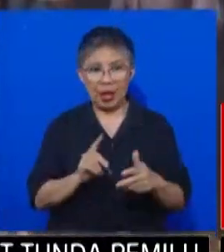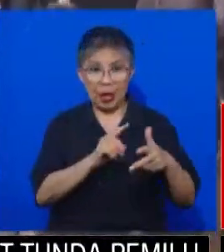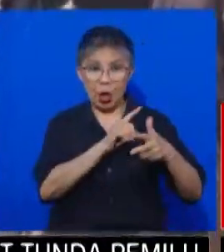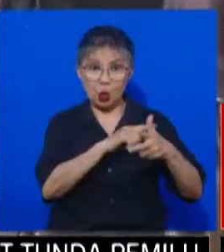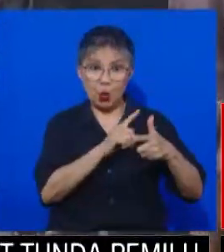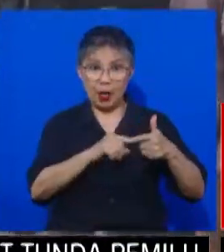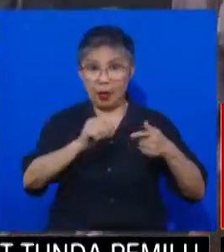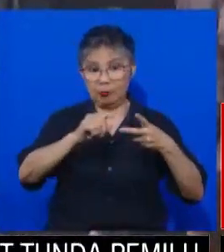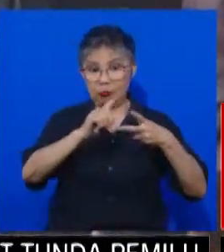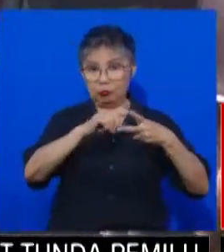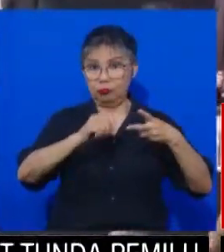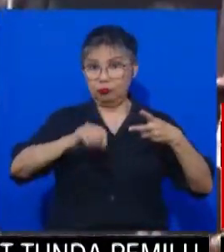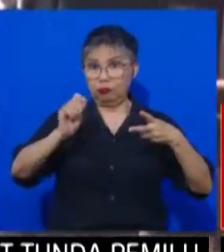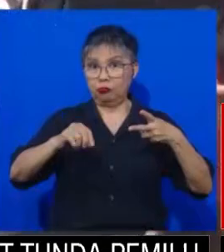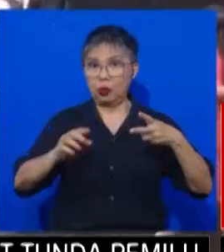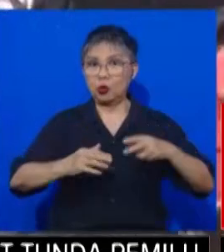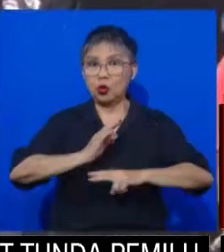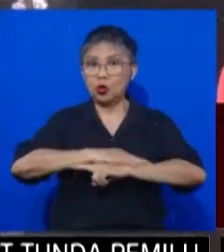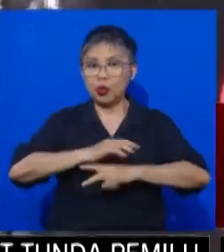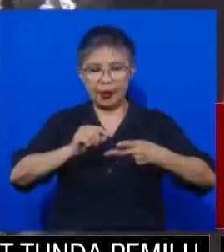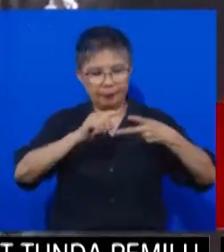yang dinilai oleh juri.